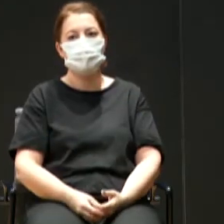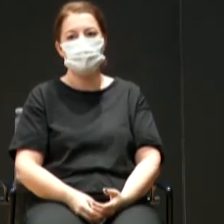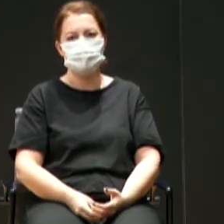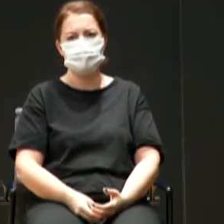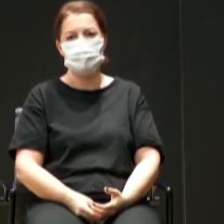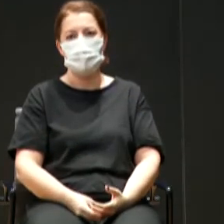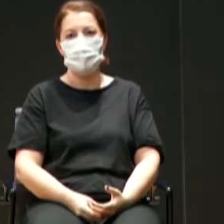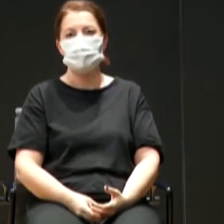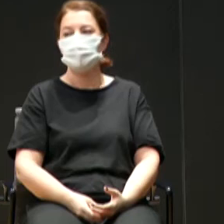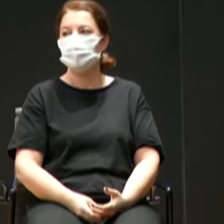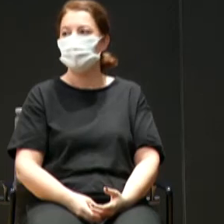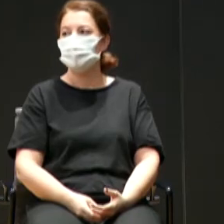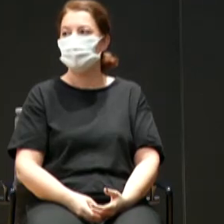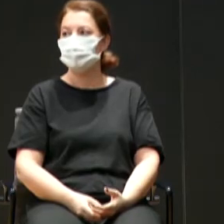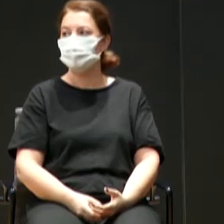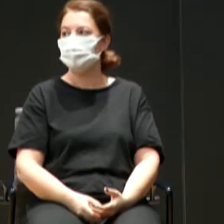Neşet Bey,